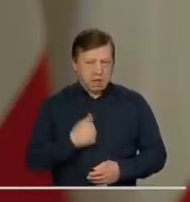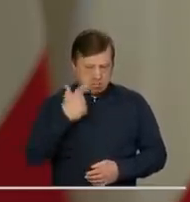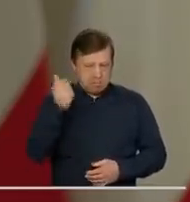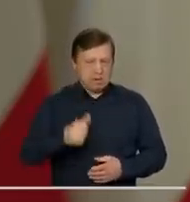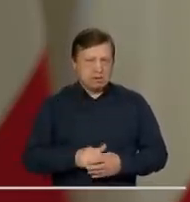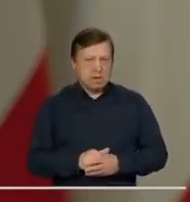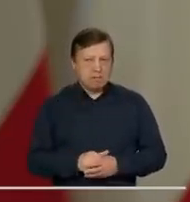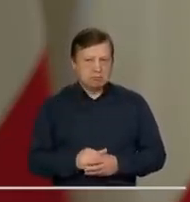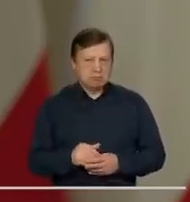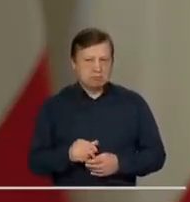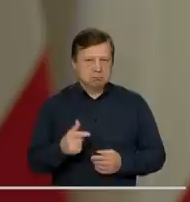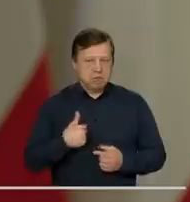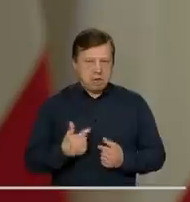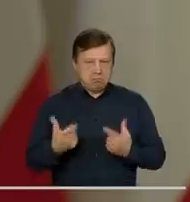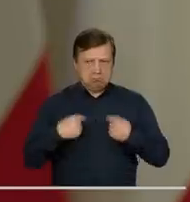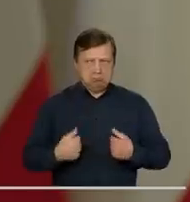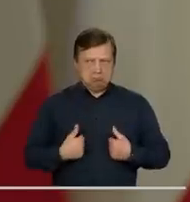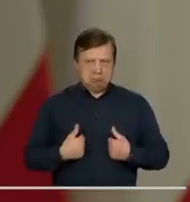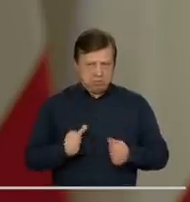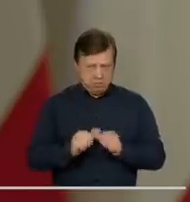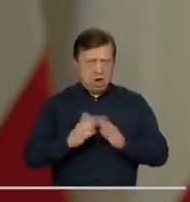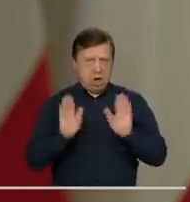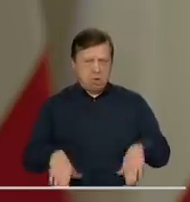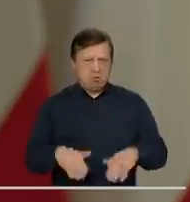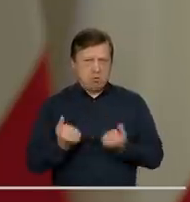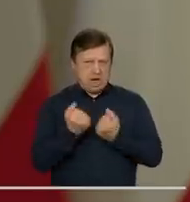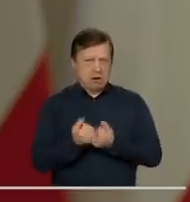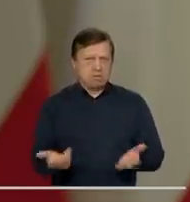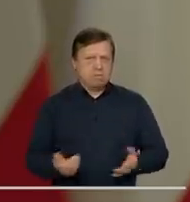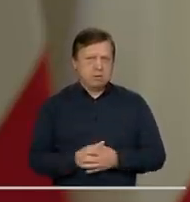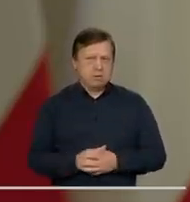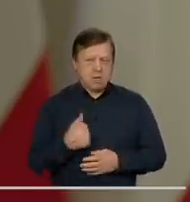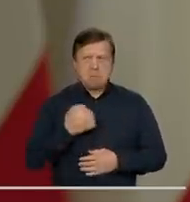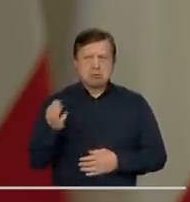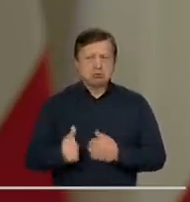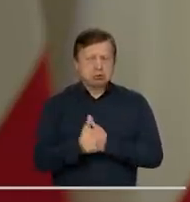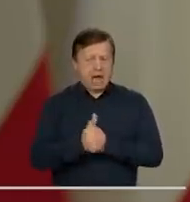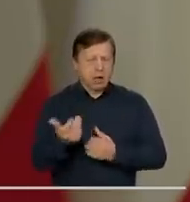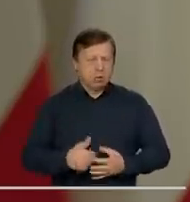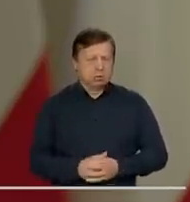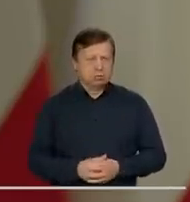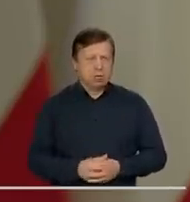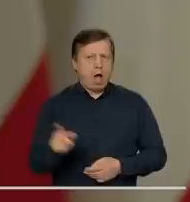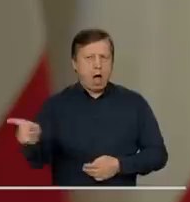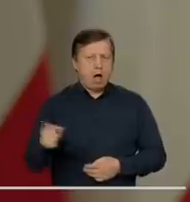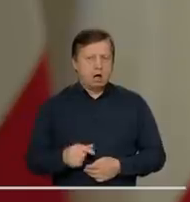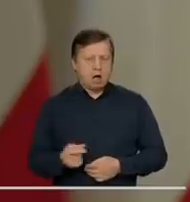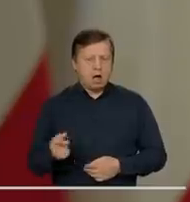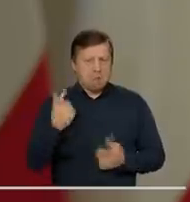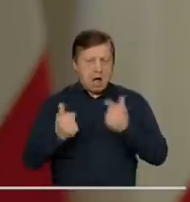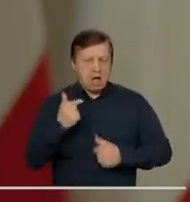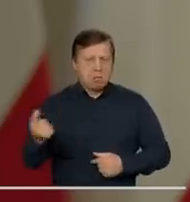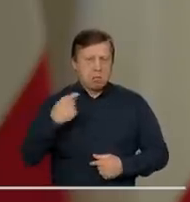Pamiętam, zaskoczony odpowiedziałem, że jestem w domu, w Krakowie, i zapytałem, co się stało. A ona, łkając,